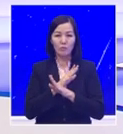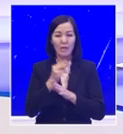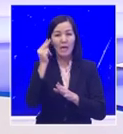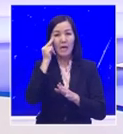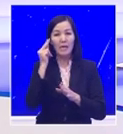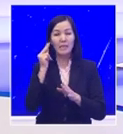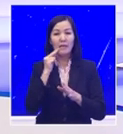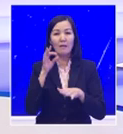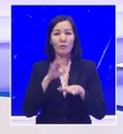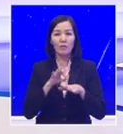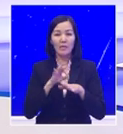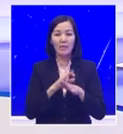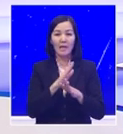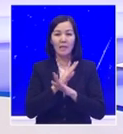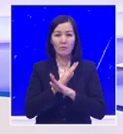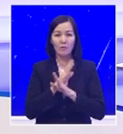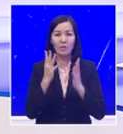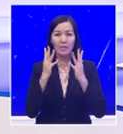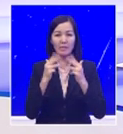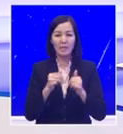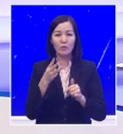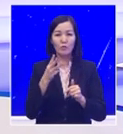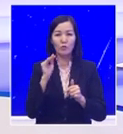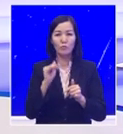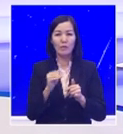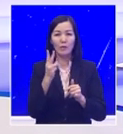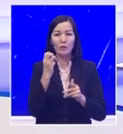жұмған. Ал Қытайда бұл індеттен қайтыс болғандар саны